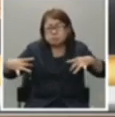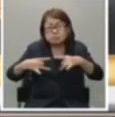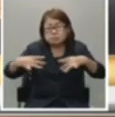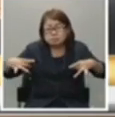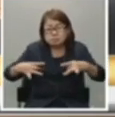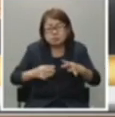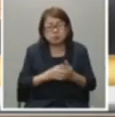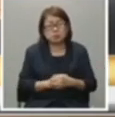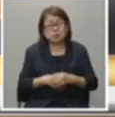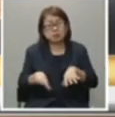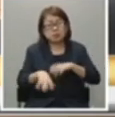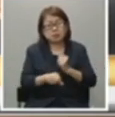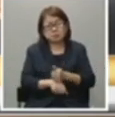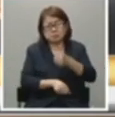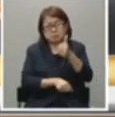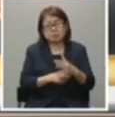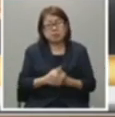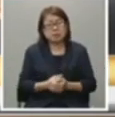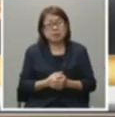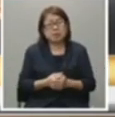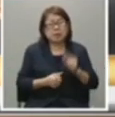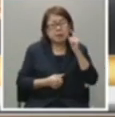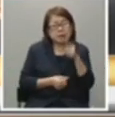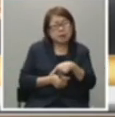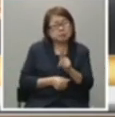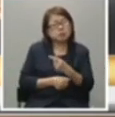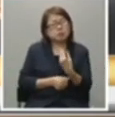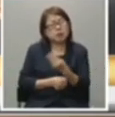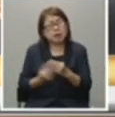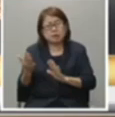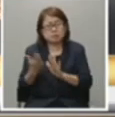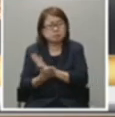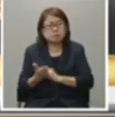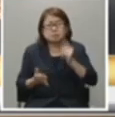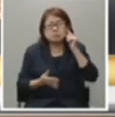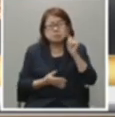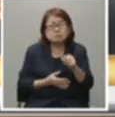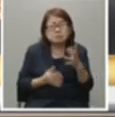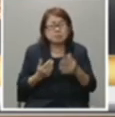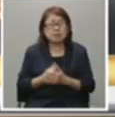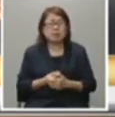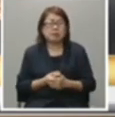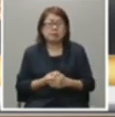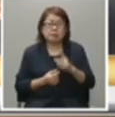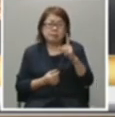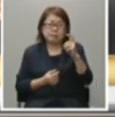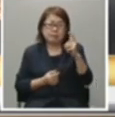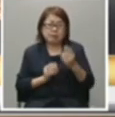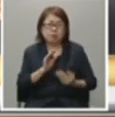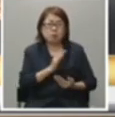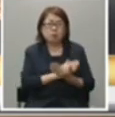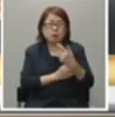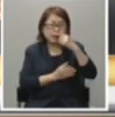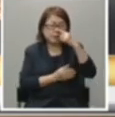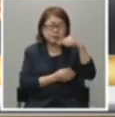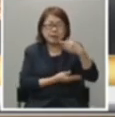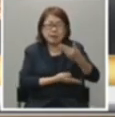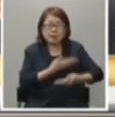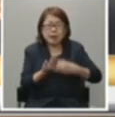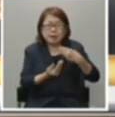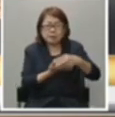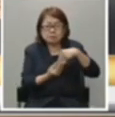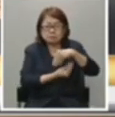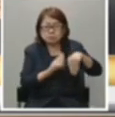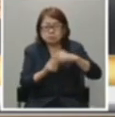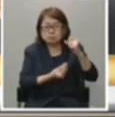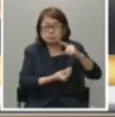ธิภาพและยึดผลประโยชน์ของประเทศชาติเป็นหลักจะทำให้ไทยเสียโอกาสทางเศรษฐกิจและกระทบต่อราย